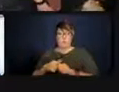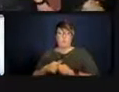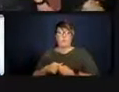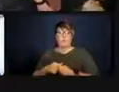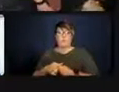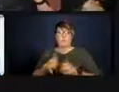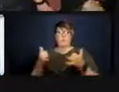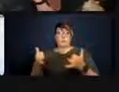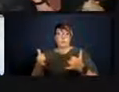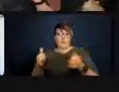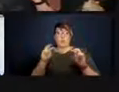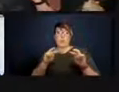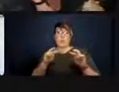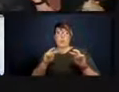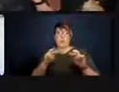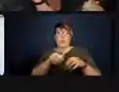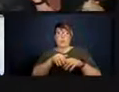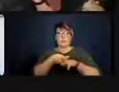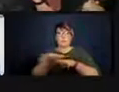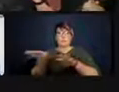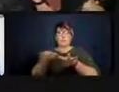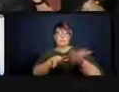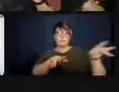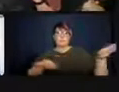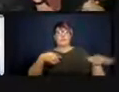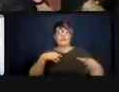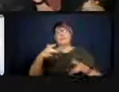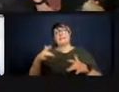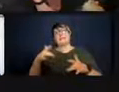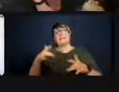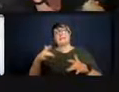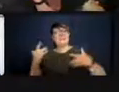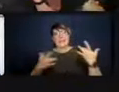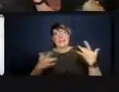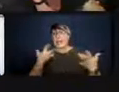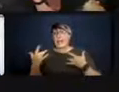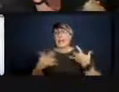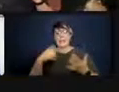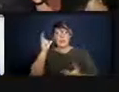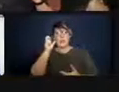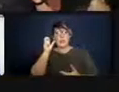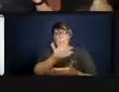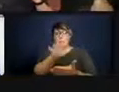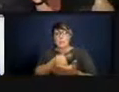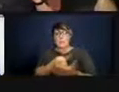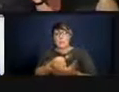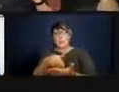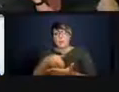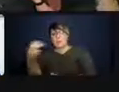يكن متوفرا. وأيضا هناك نظام التغذية،